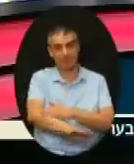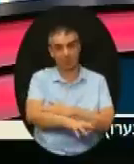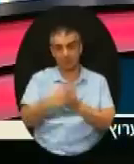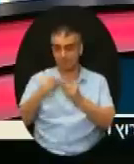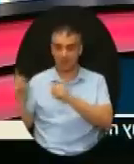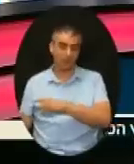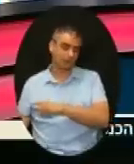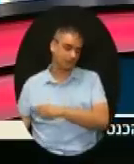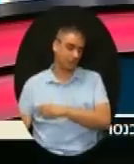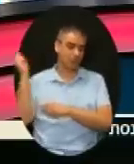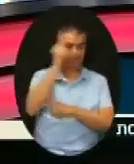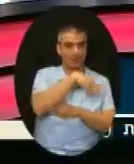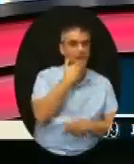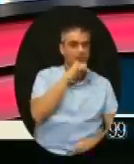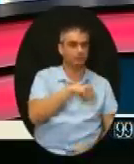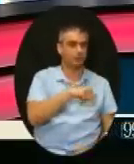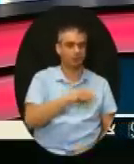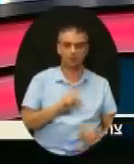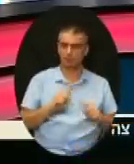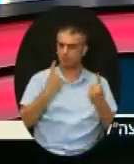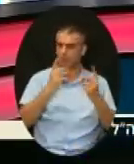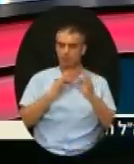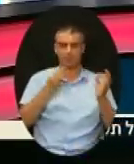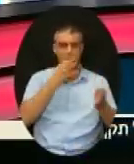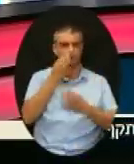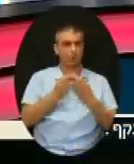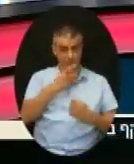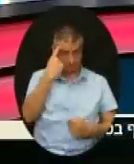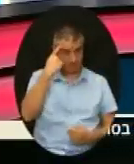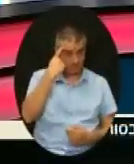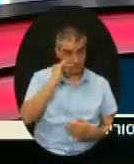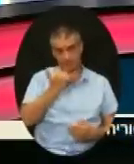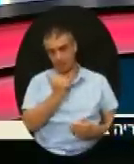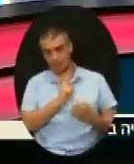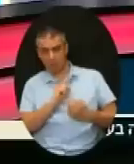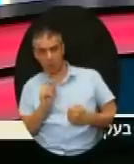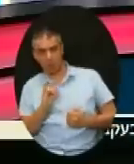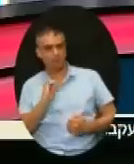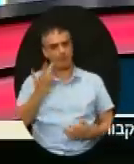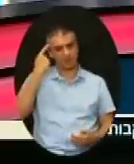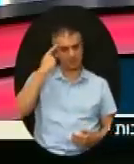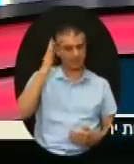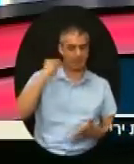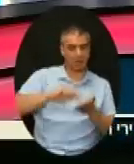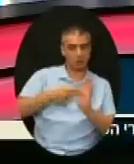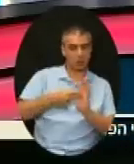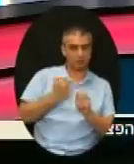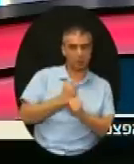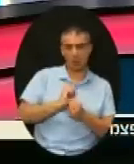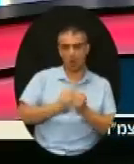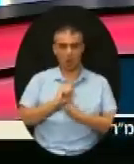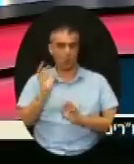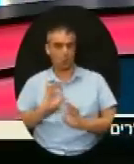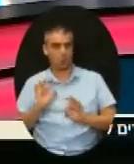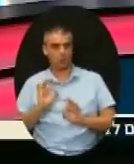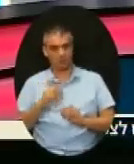לתוך שטחה של מדינת ישראל. פתאום התחילו לשאול את השאלות, האם ידעתם, לא ידעתם, מה ידעתם, האם הייתה תוכנית פעולה או לא הייתה תוכנית